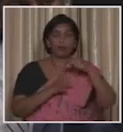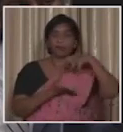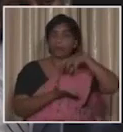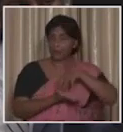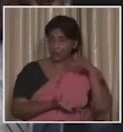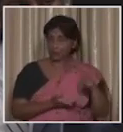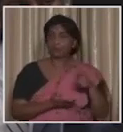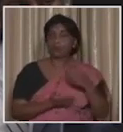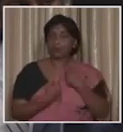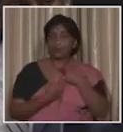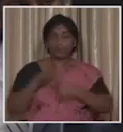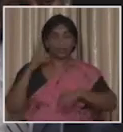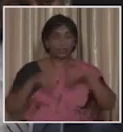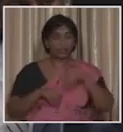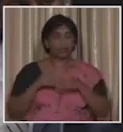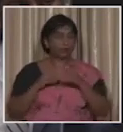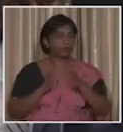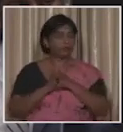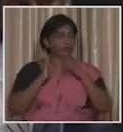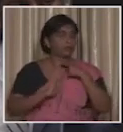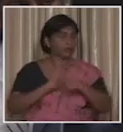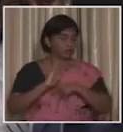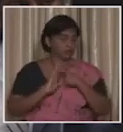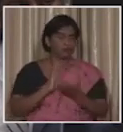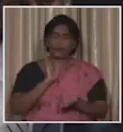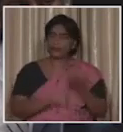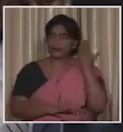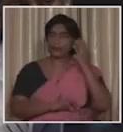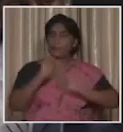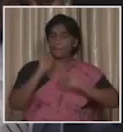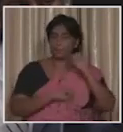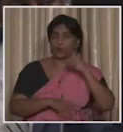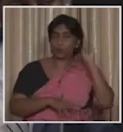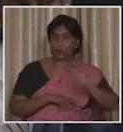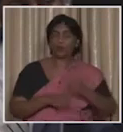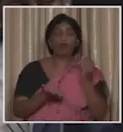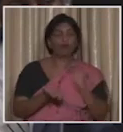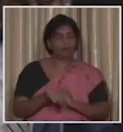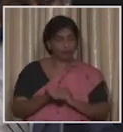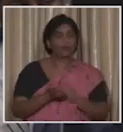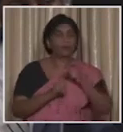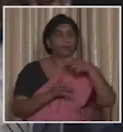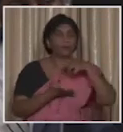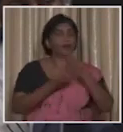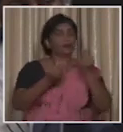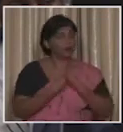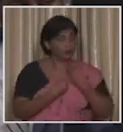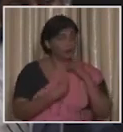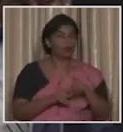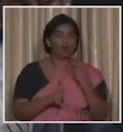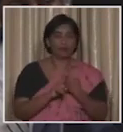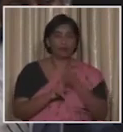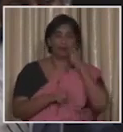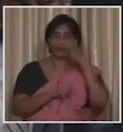සභාව අපේ දේශපාලන ව්‍යාපාරයට ශ්‍රී ලංකාවේ වැඩිම ප්‍රතිශතය සහිත ජයග්‍රහණය නැවත ප්‍රාදේශීය සභාවදී ලබා දුන්නේ